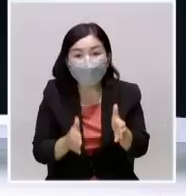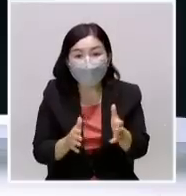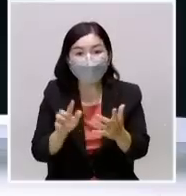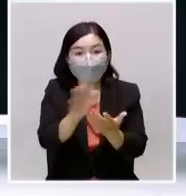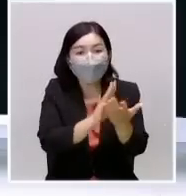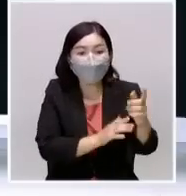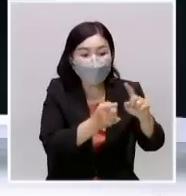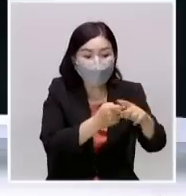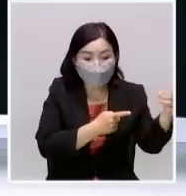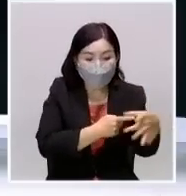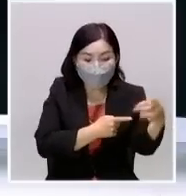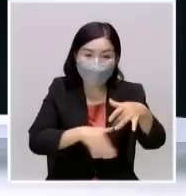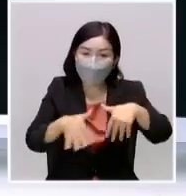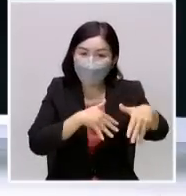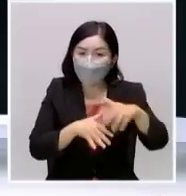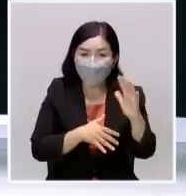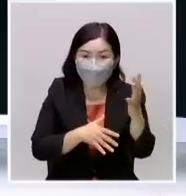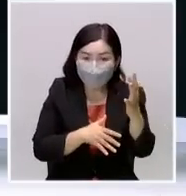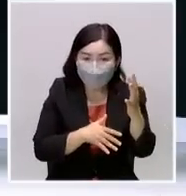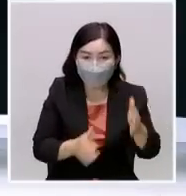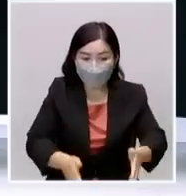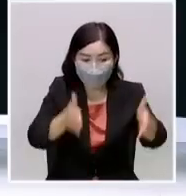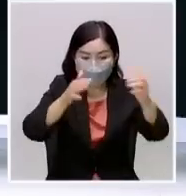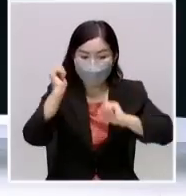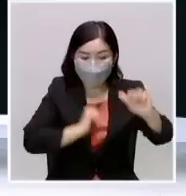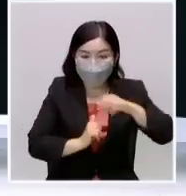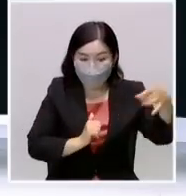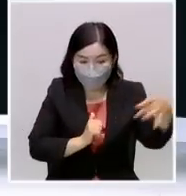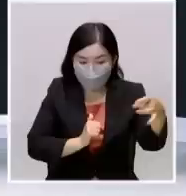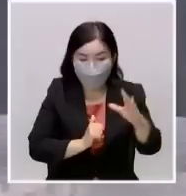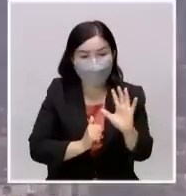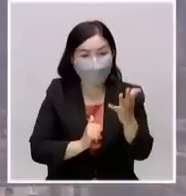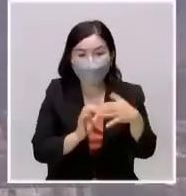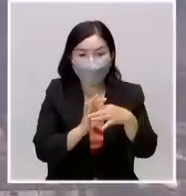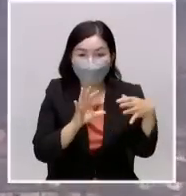ไม่ได้มีการโจมตีเป้าหมายพลเรือนและไม่ได้โจมตีโรงละครแห่งนี้ค่ะเ